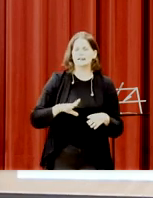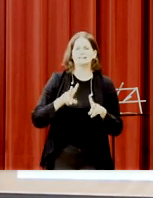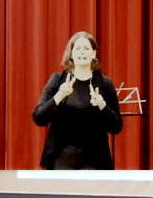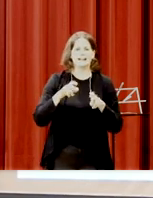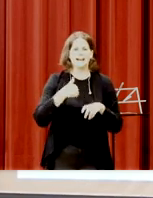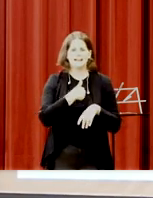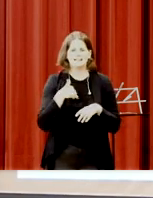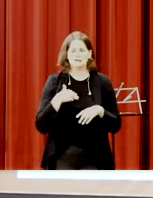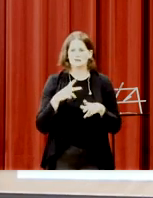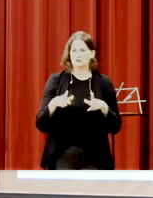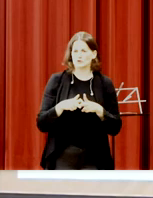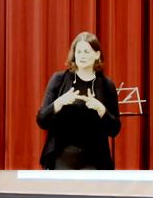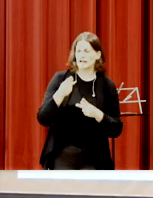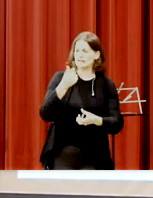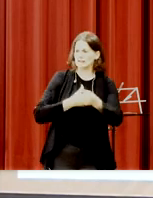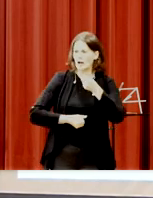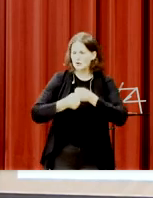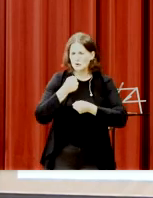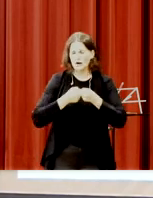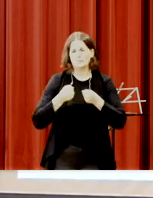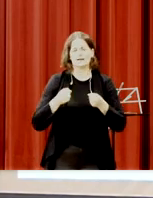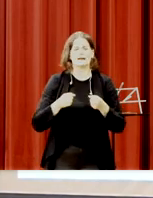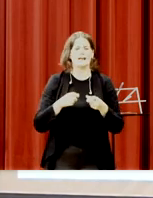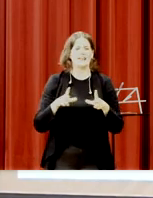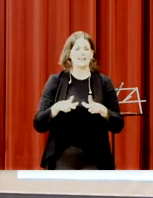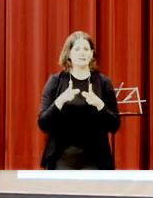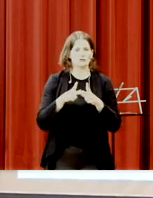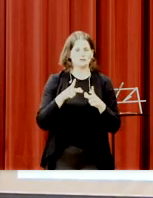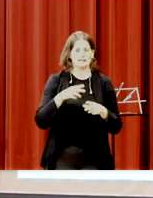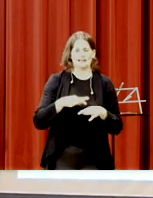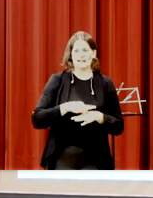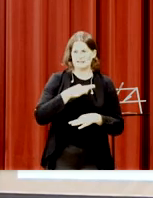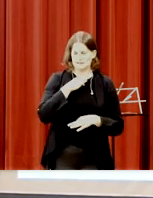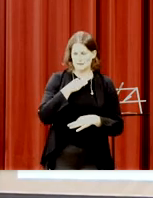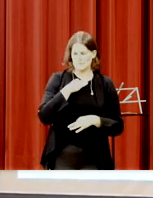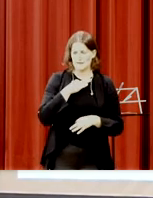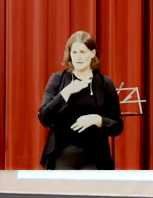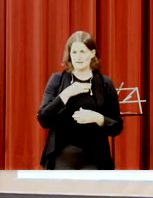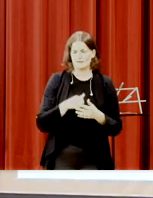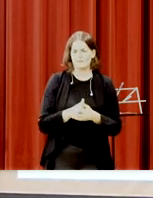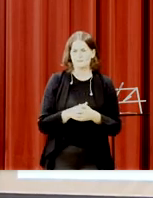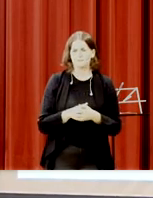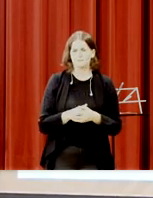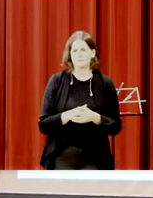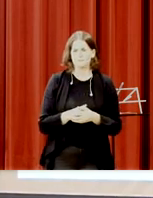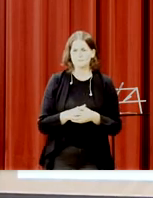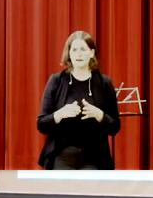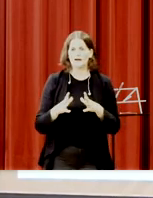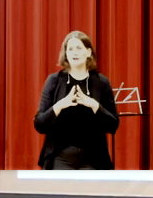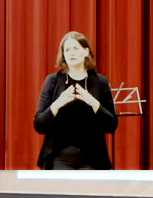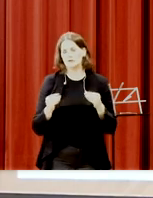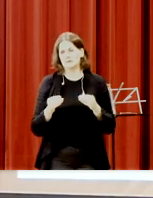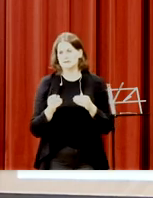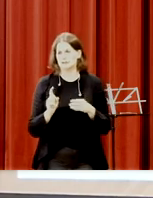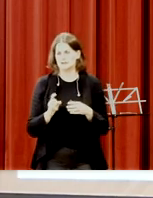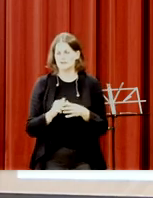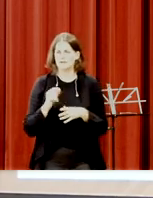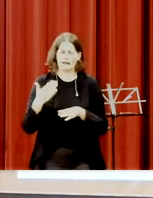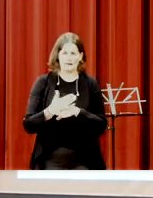universitats, ho comentàvem abans. I per què és això? Doncs perquè sabem que creant aquestes sinergies és com podem evolucionar i tots estem per la labor